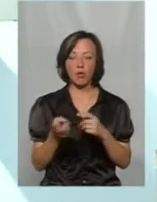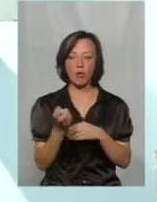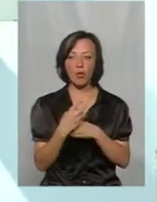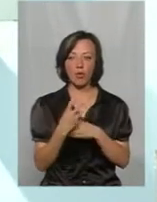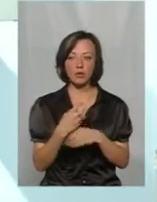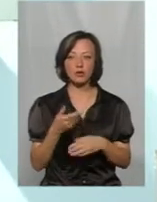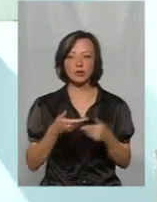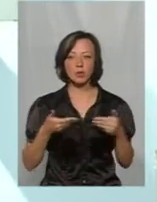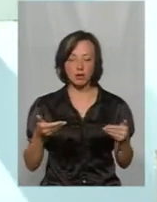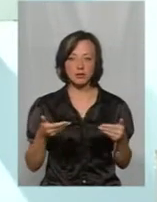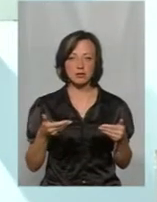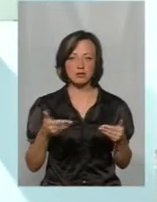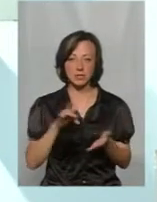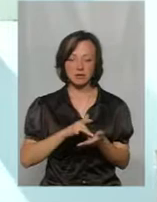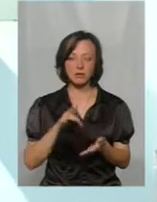на